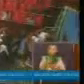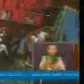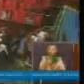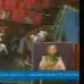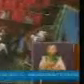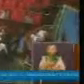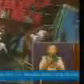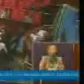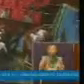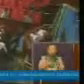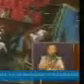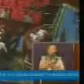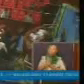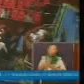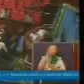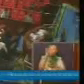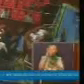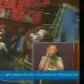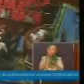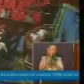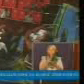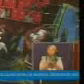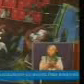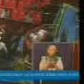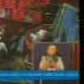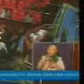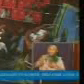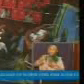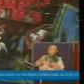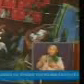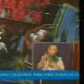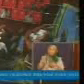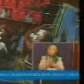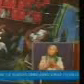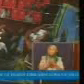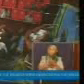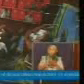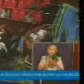kuchukua hela mpaka ya wajane waliotozwa kodi. Kwa nini mwenyekiti